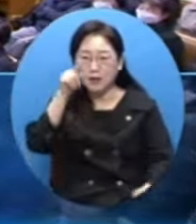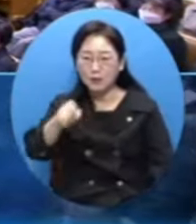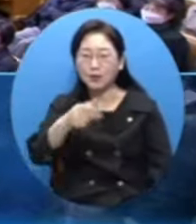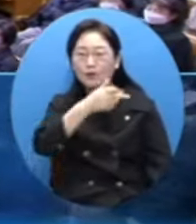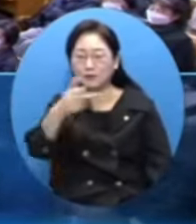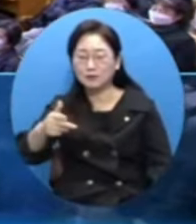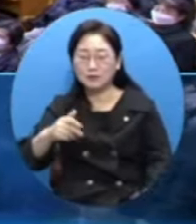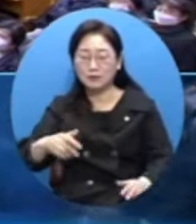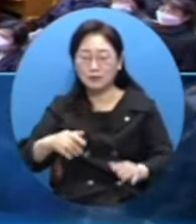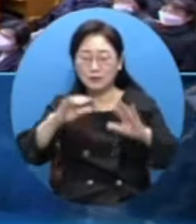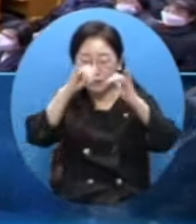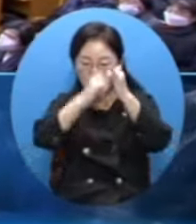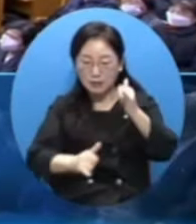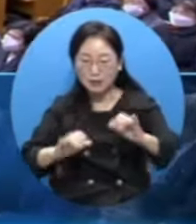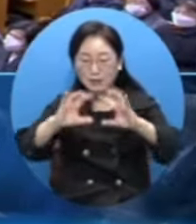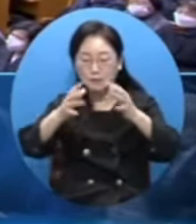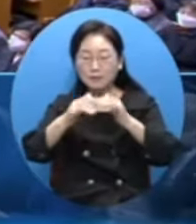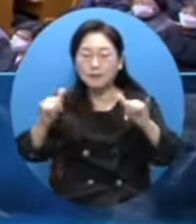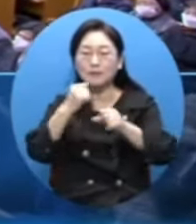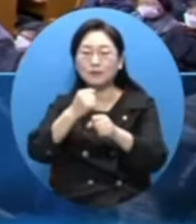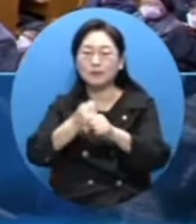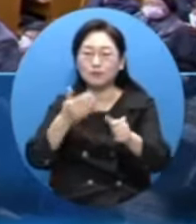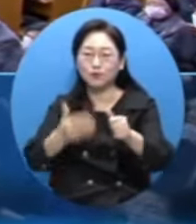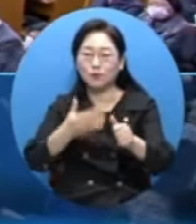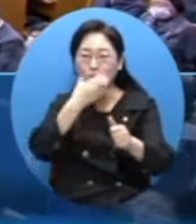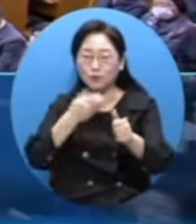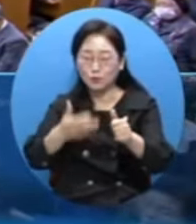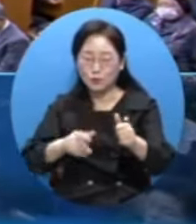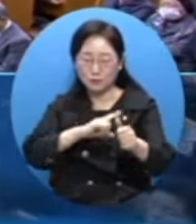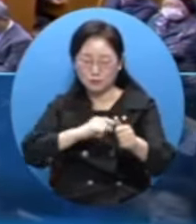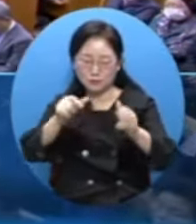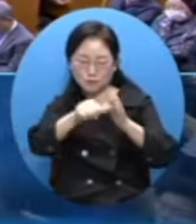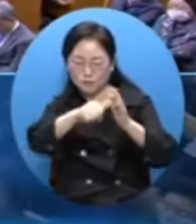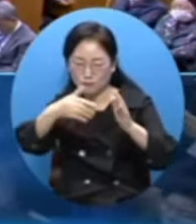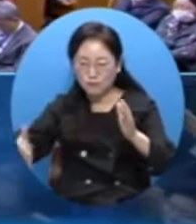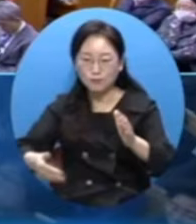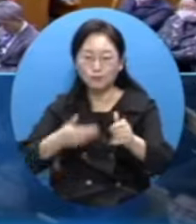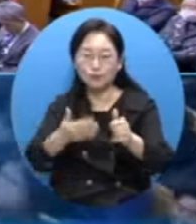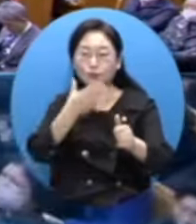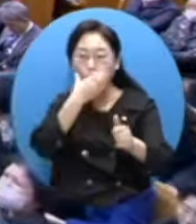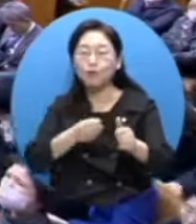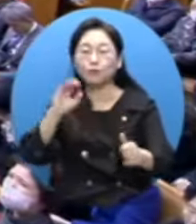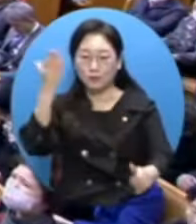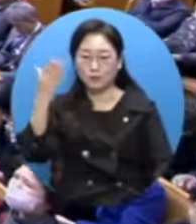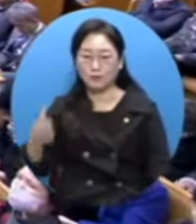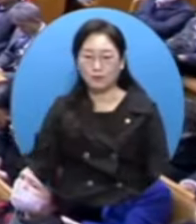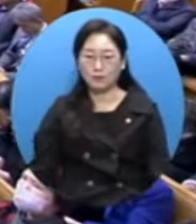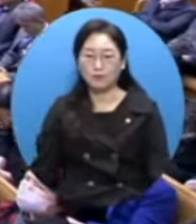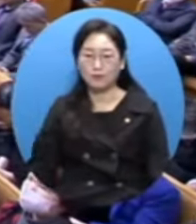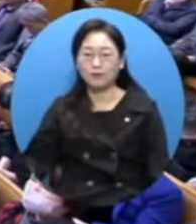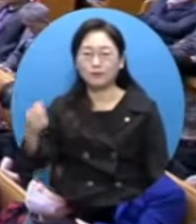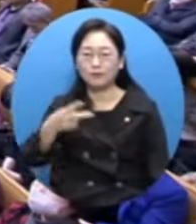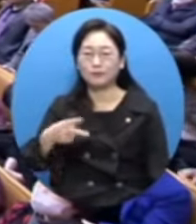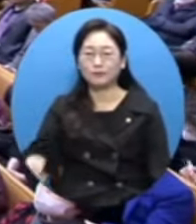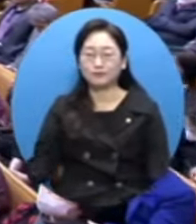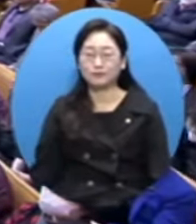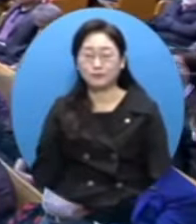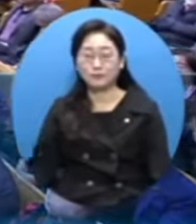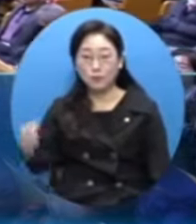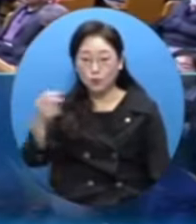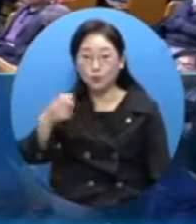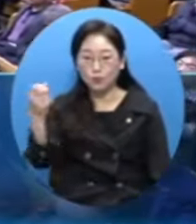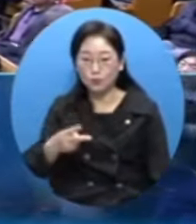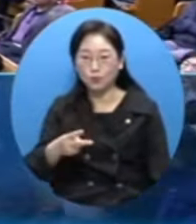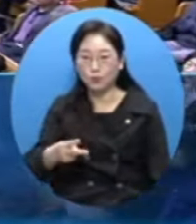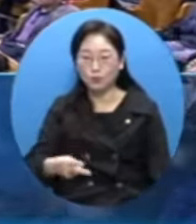이루고 내게 복을 주어 내 이름을 창대하게 하리니 너는 복이 될지라. 13장 16절에 다시 한번